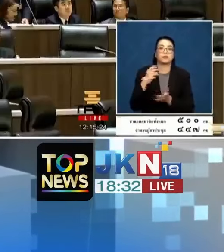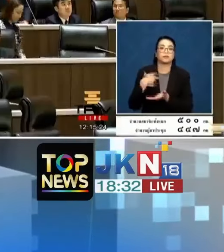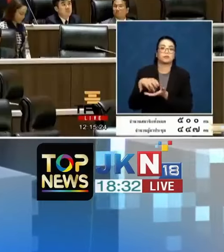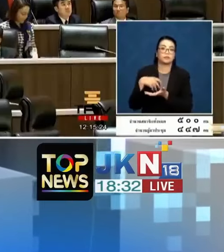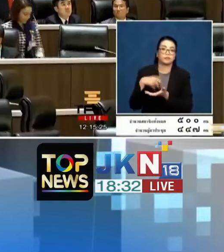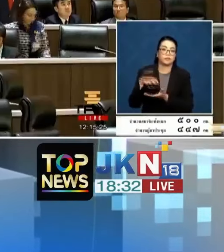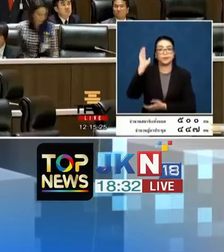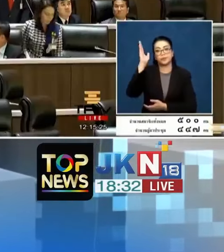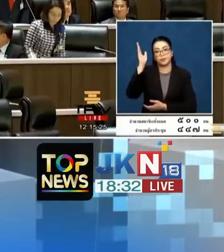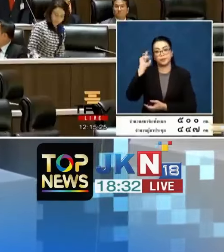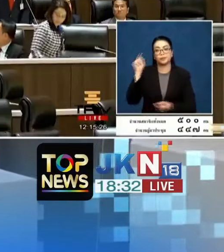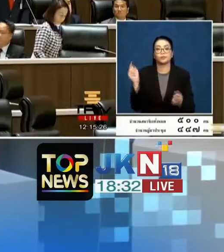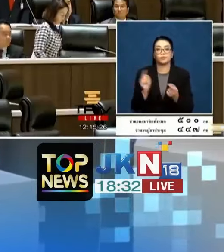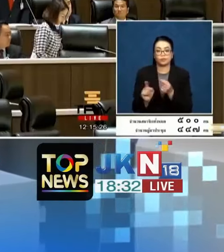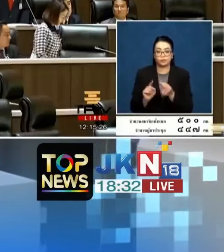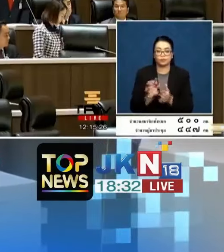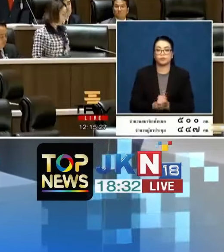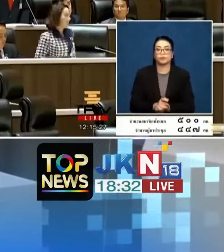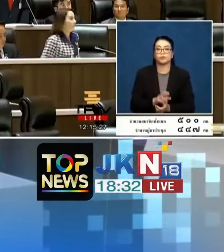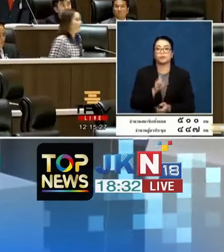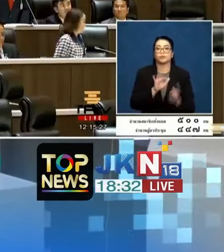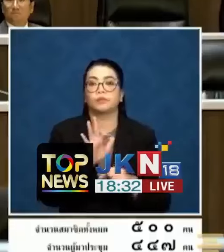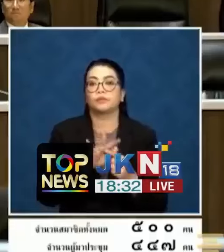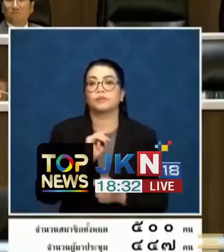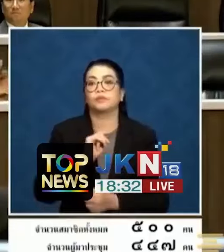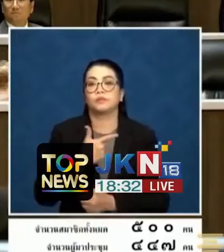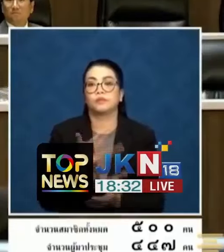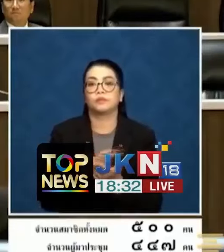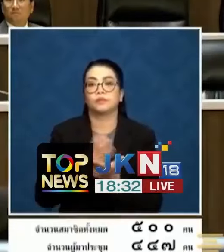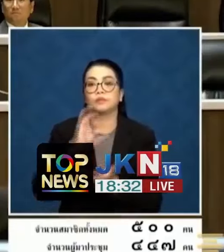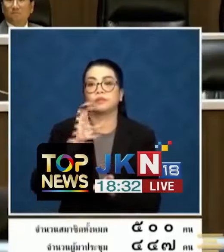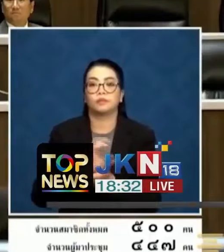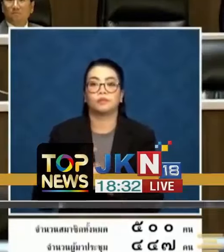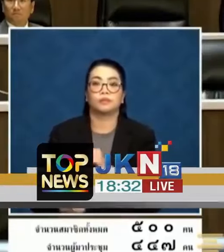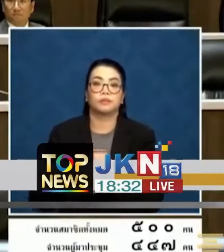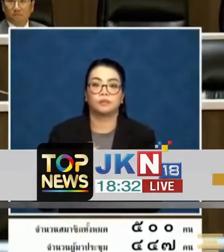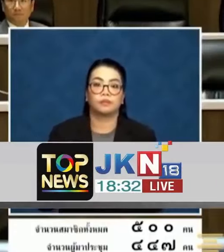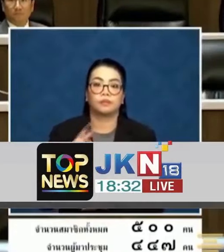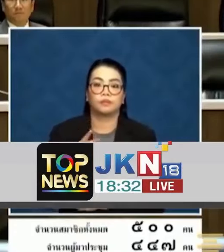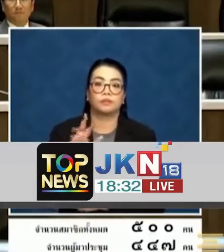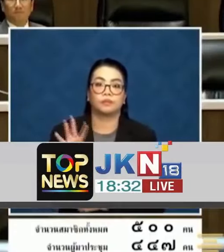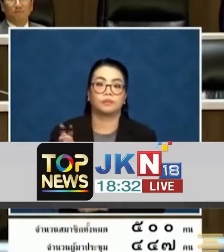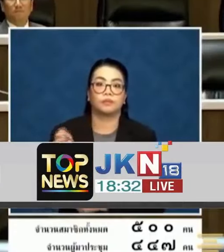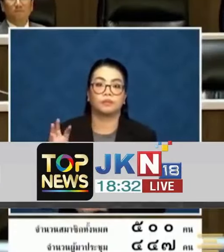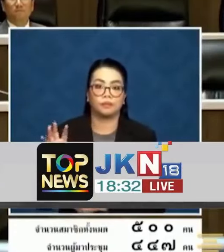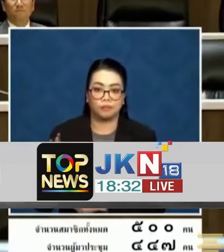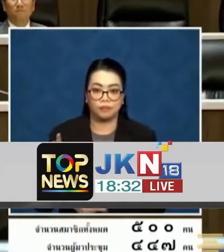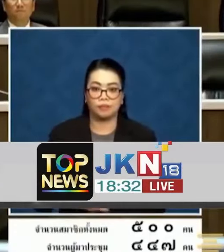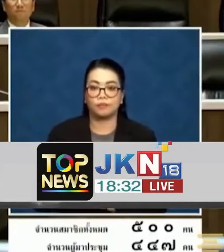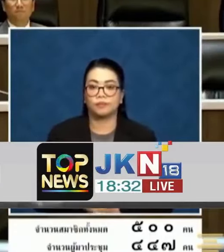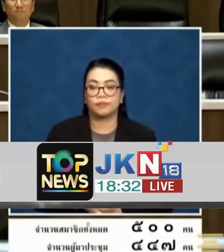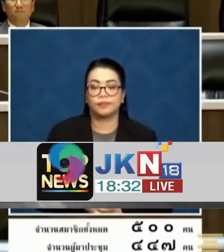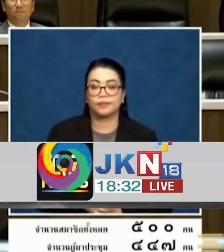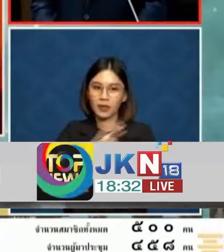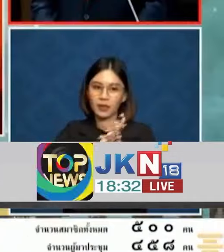ยก็ตอบโต้ครับตอบโต้ที่คุณชัยธวัฒน์ศาสตร์วาทกรรมว่าอีกนอไทยแลนด์เจ๊งไม่ว่าเสียหน้าไม่